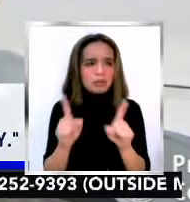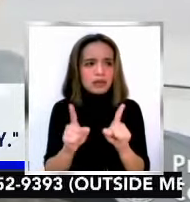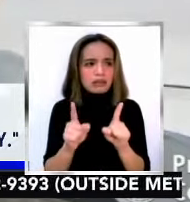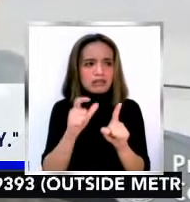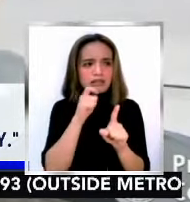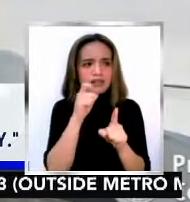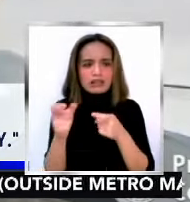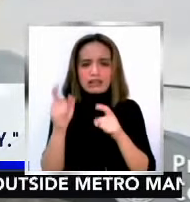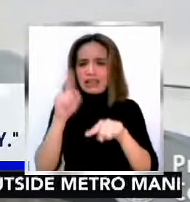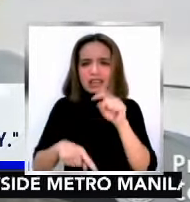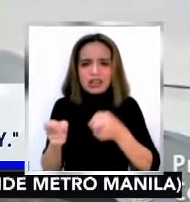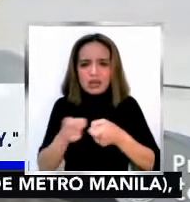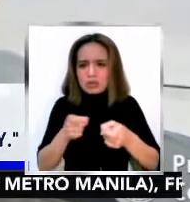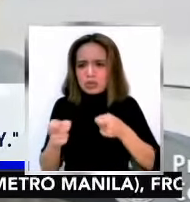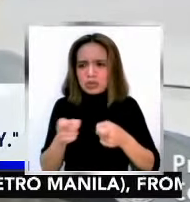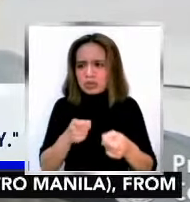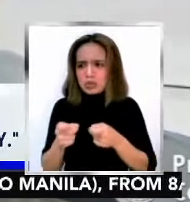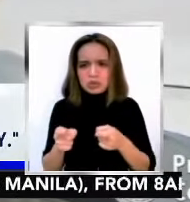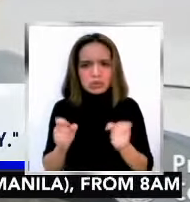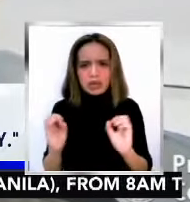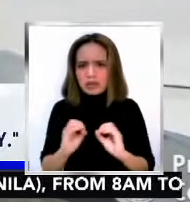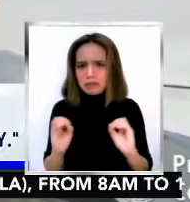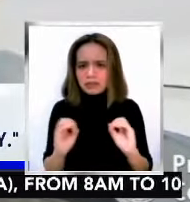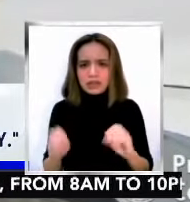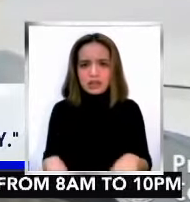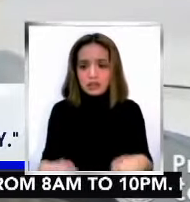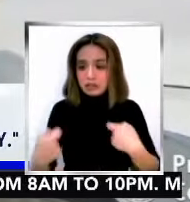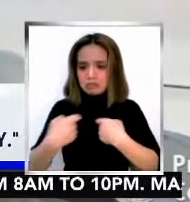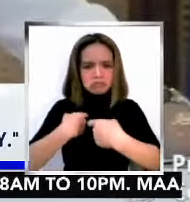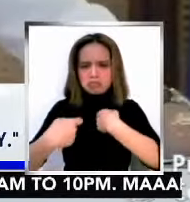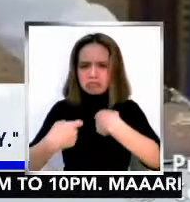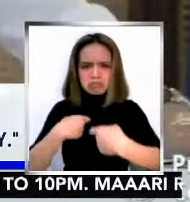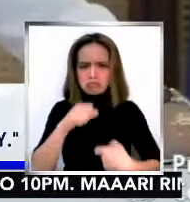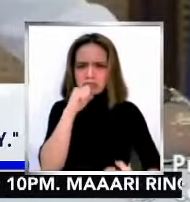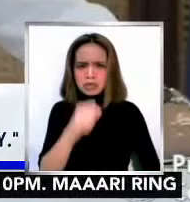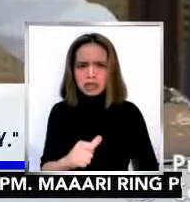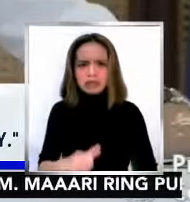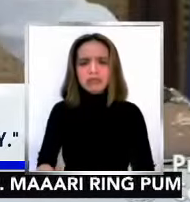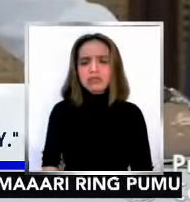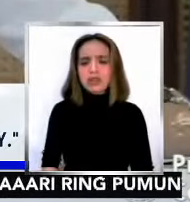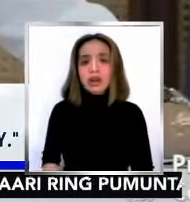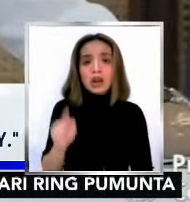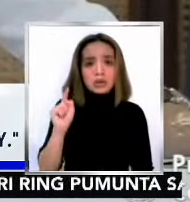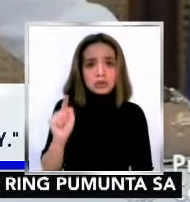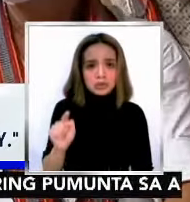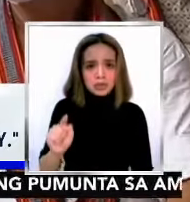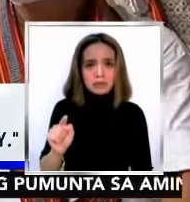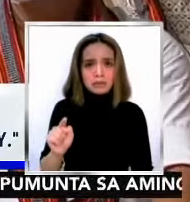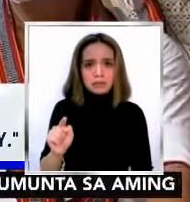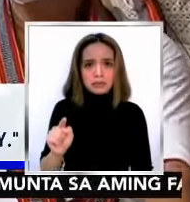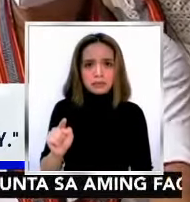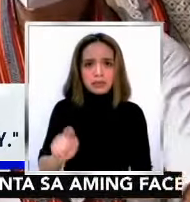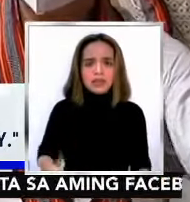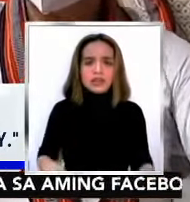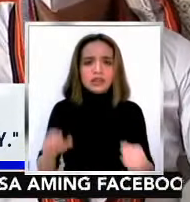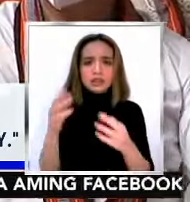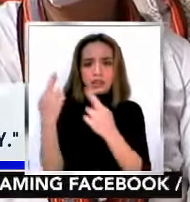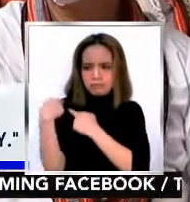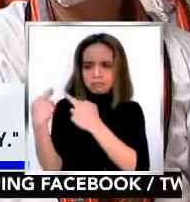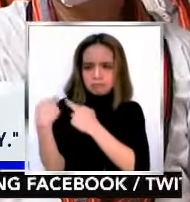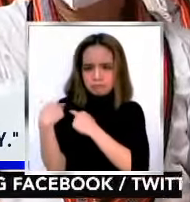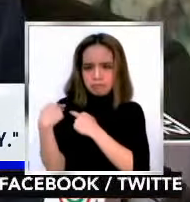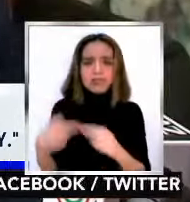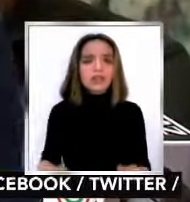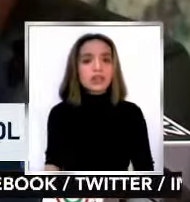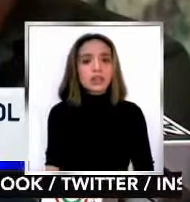anybody. He does not control me. He is here to do his duty. Ngayong araw, sinagot yan ni